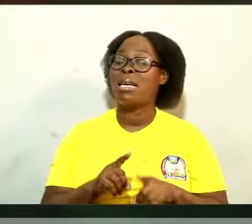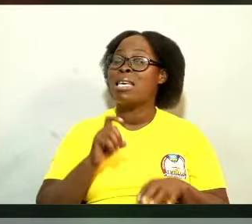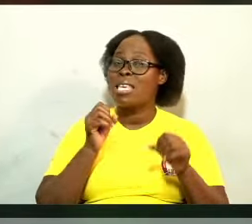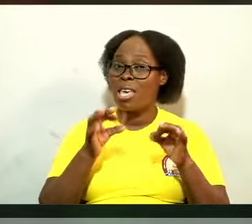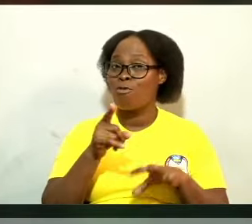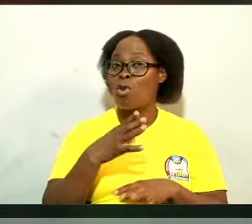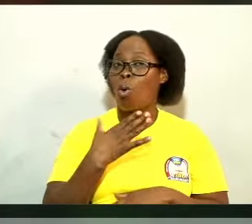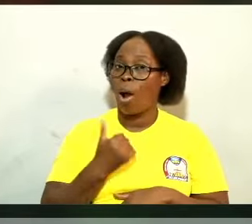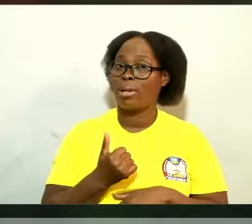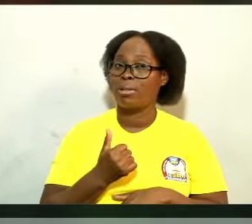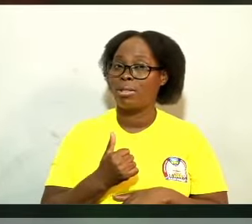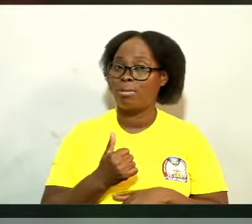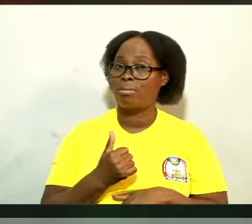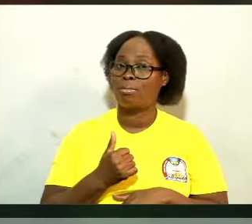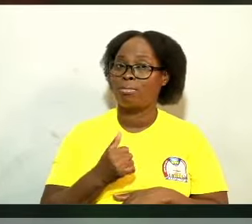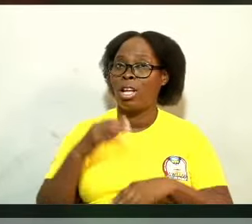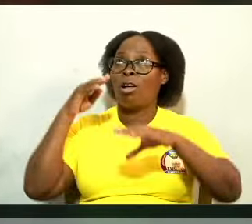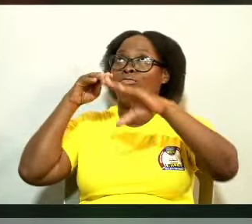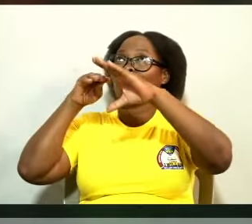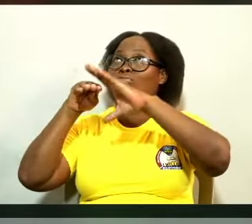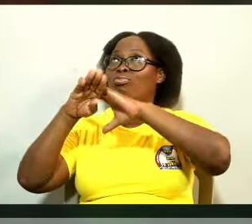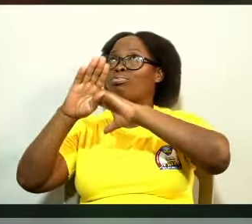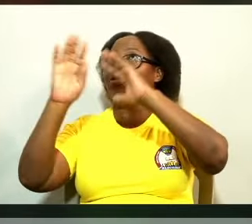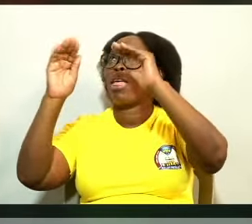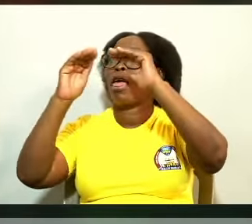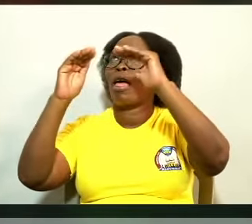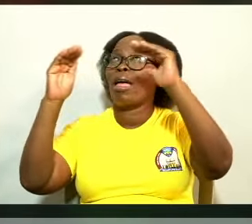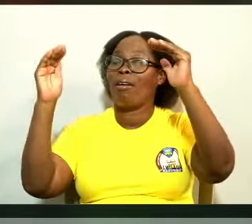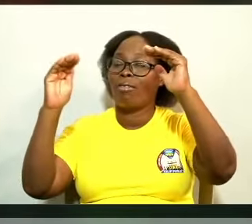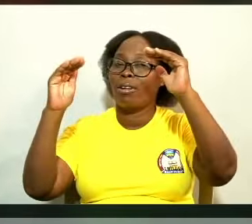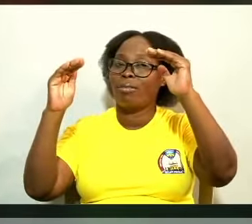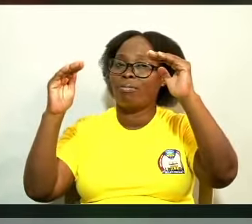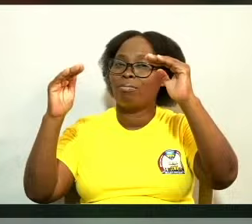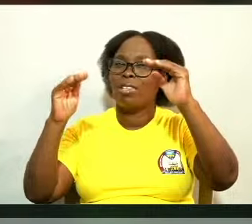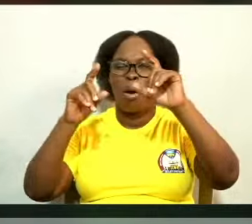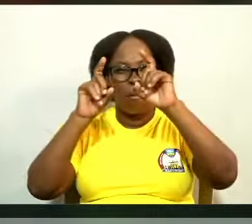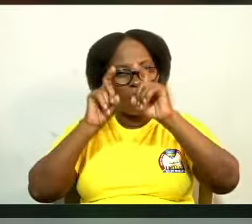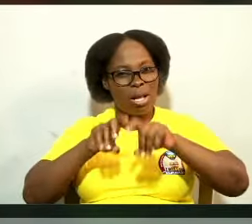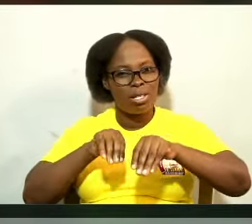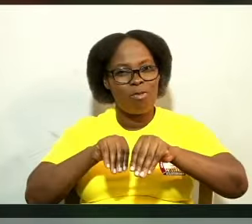ukitaka ehe kuingia katika uzima, ehe, zishike amri.